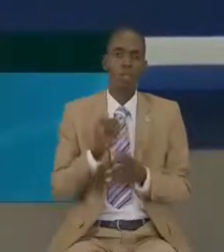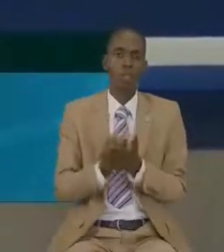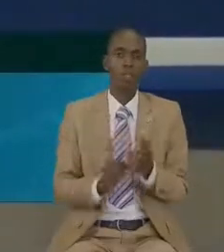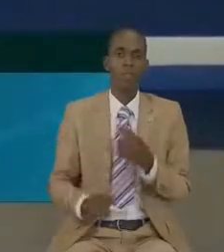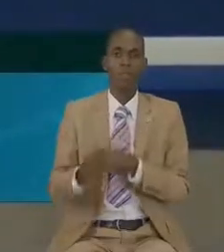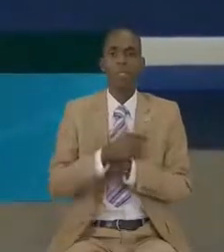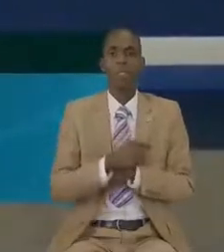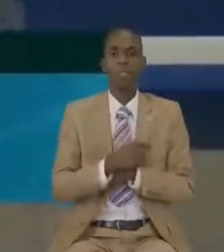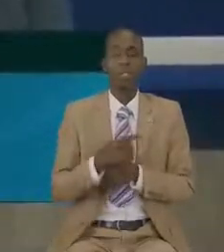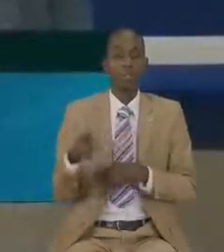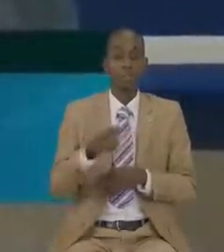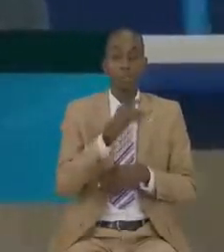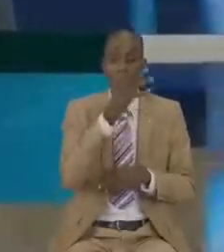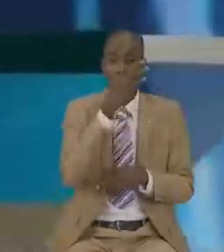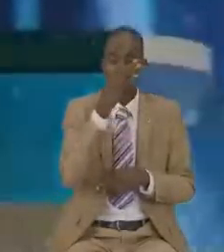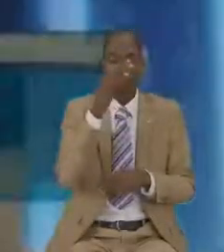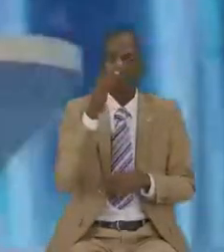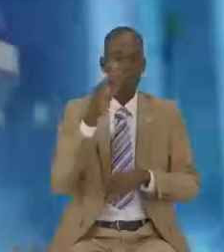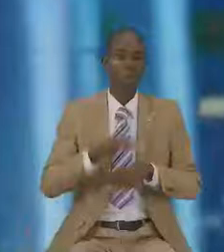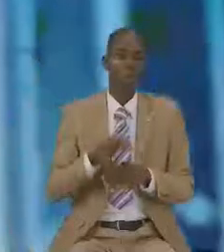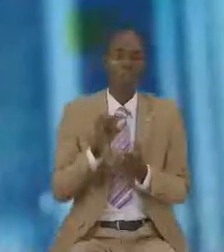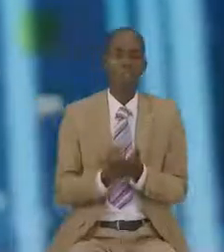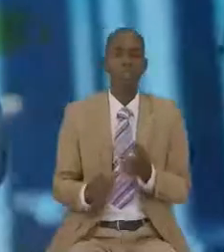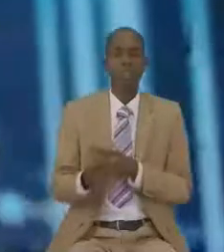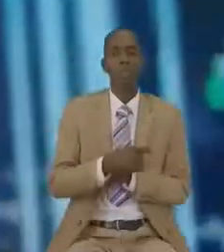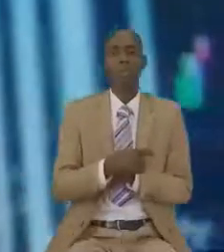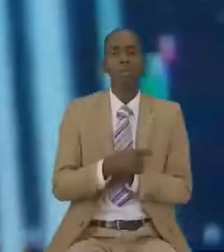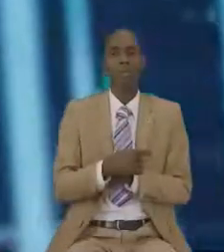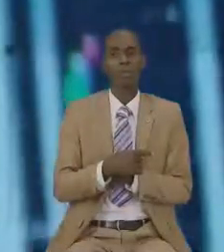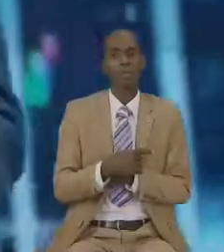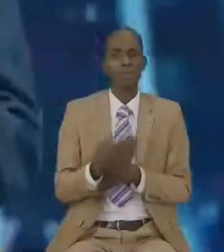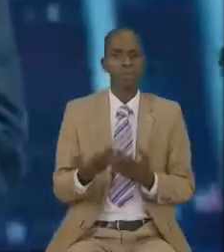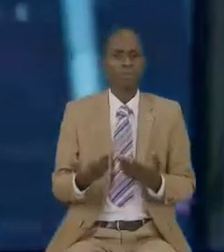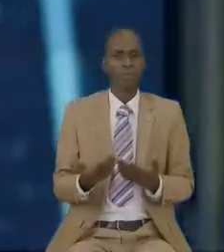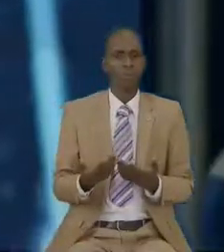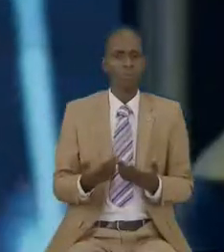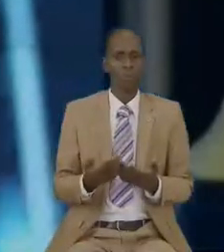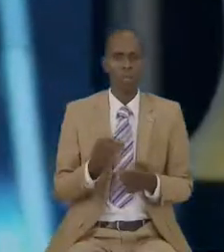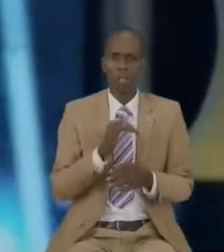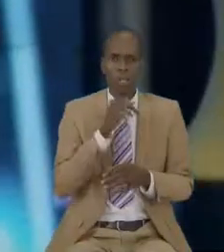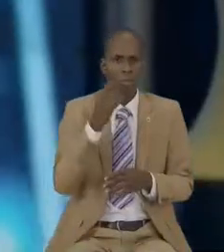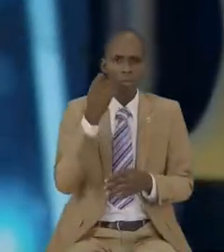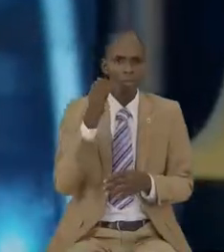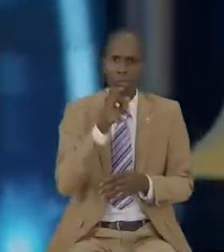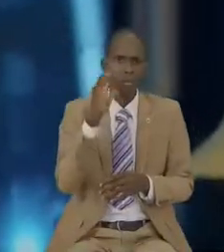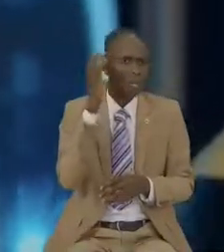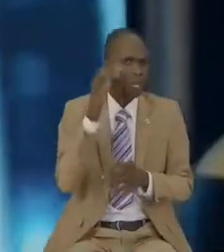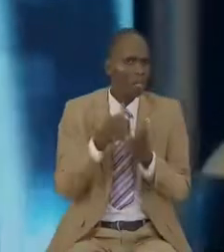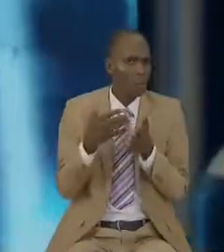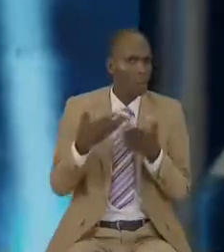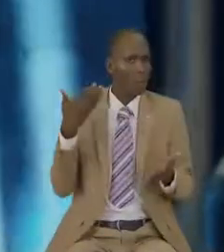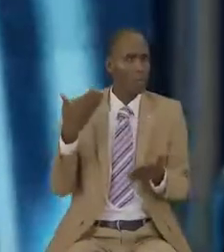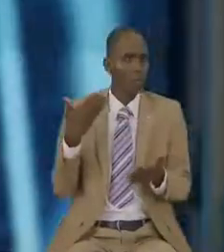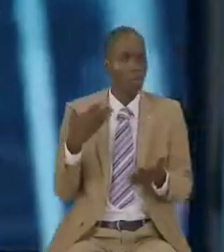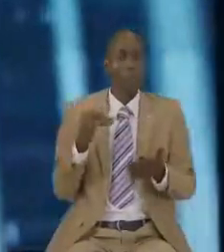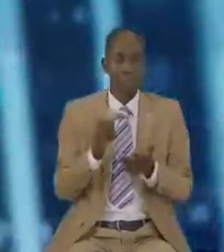Ils ont jeûné en ce jour-là. Vous dites, mais pasteur, je n'ai pas entendu ça avant. Je devais jeûner